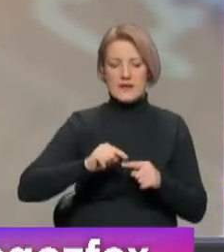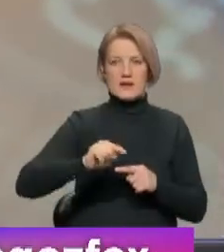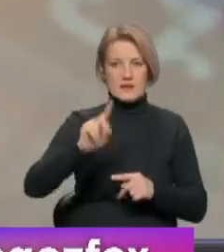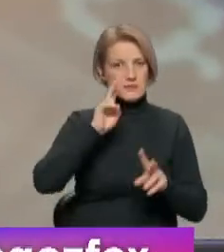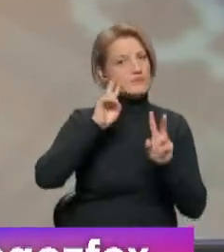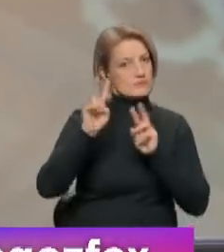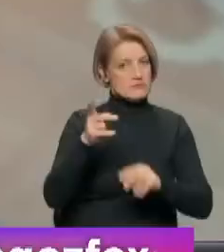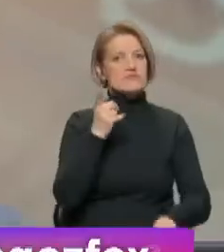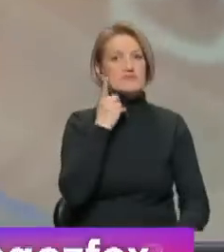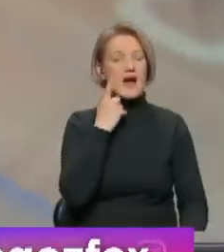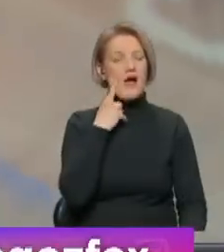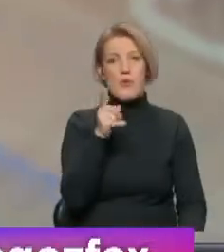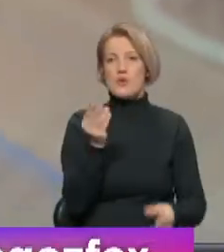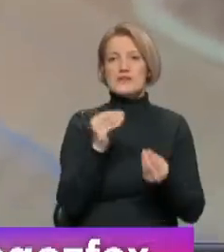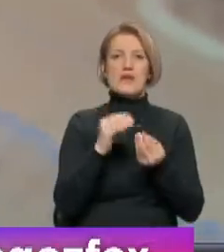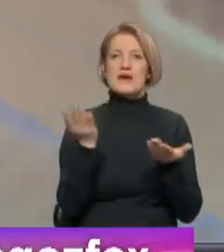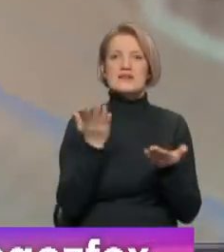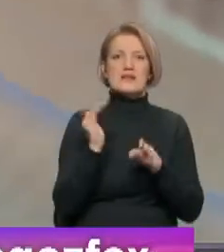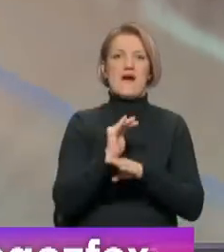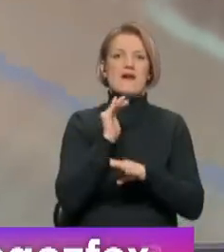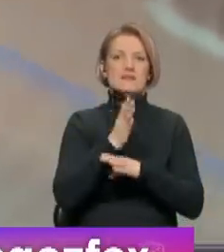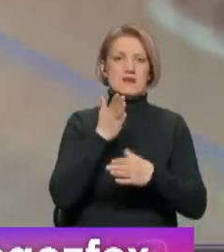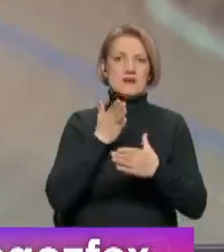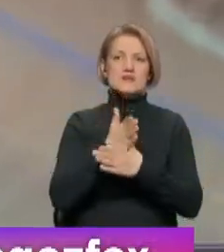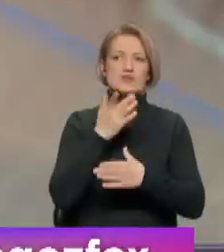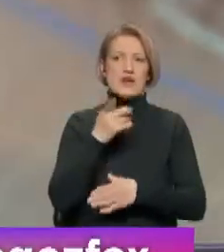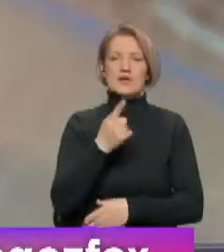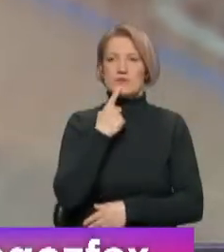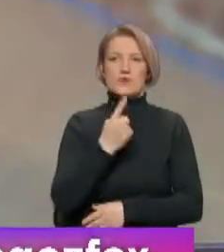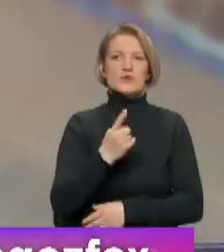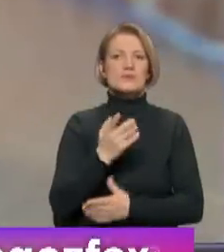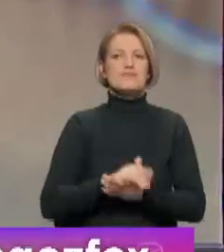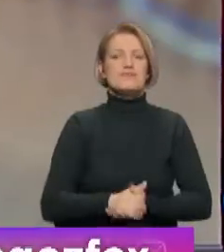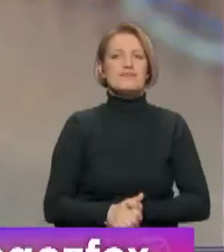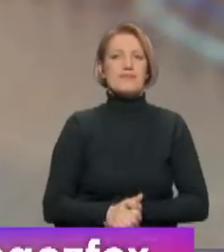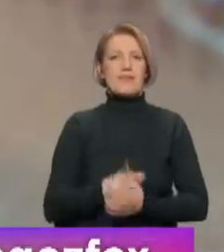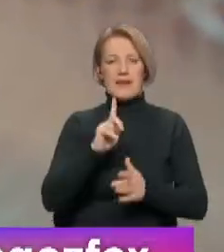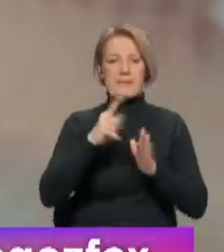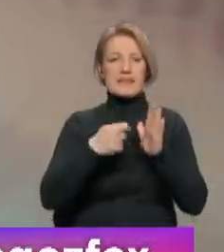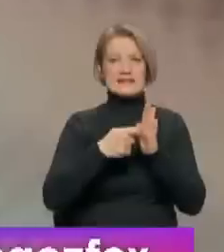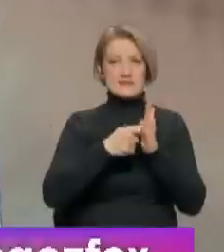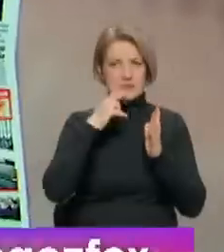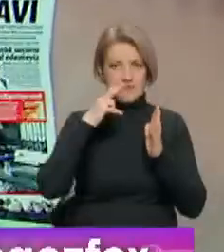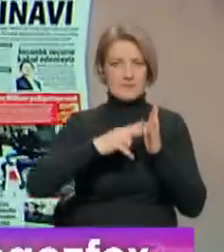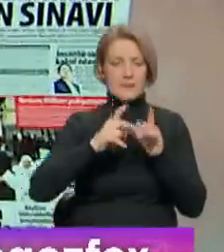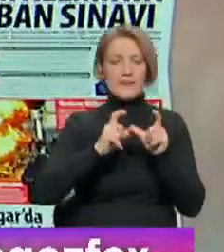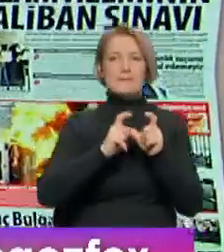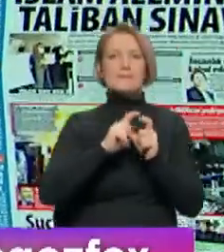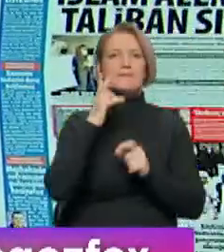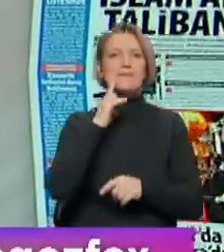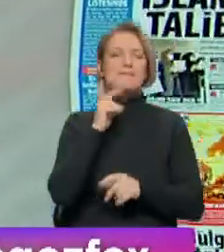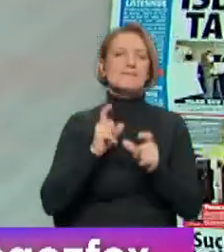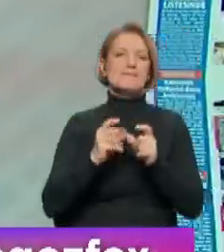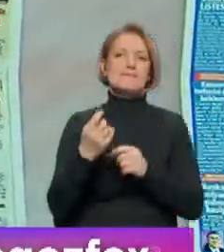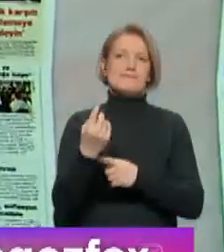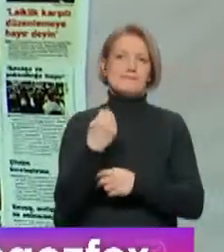görün bakalım o zamlar hayatımıza nasıl girecek diyor izleyicimiz hemen bir isminize de bakacağım Gülcan Hanım gönderiyor